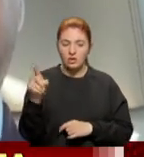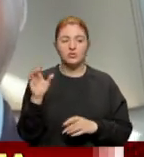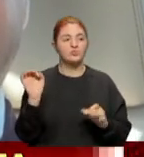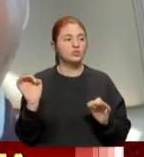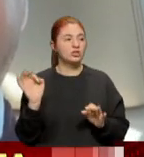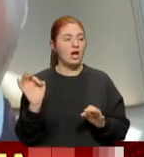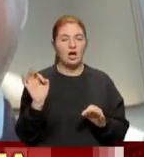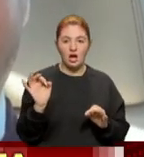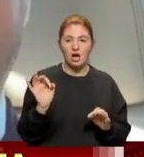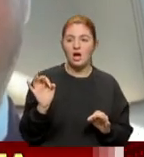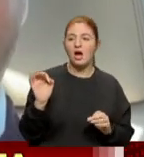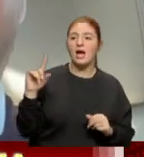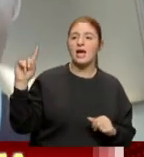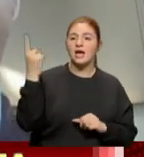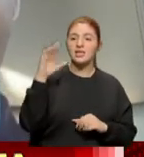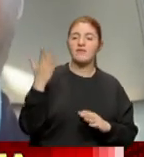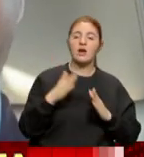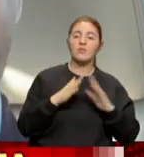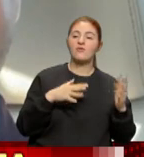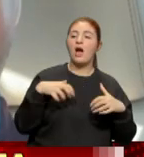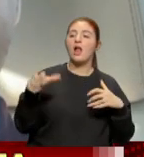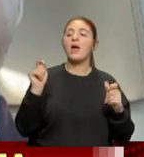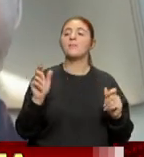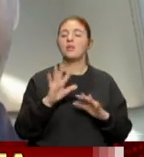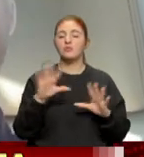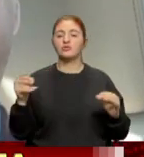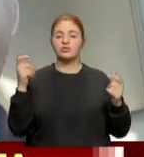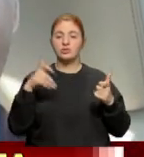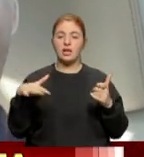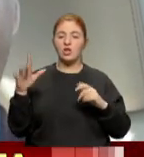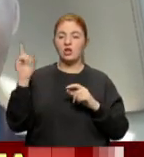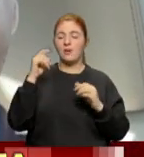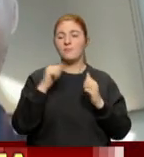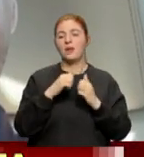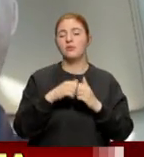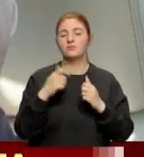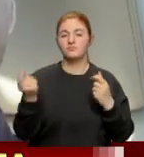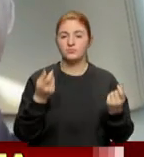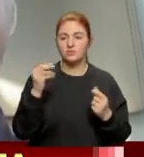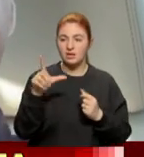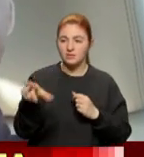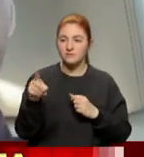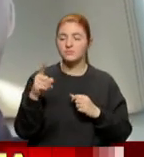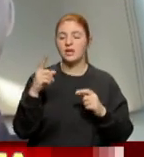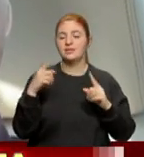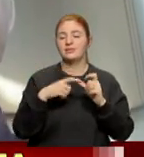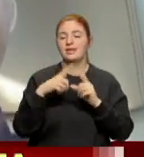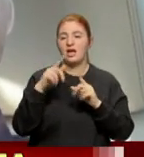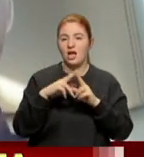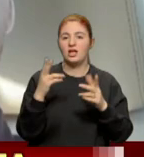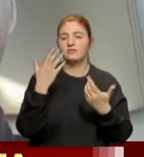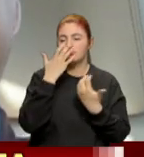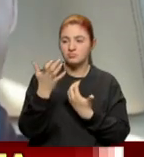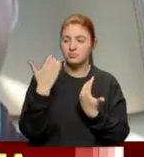mutlaka iktidar ya da evet, muhalefet ayrımı yapmak, bütün yerel yönetimlerle beraber çalışması gerekiyor. Sivil toplumun